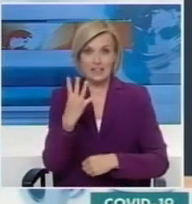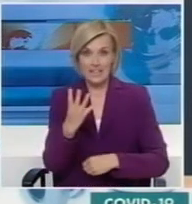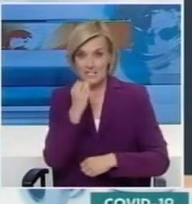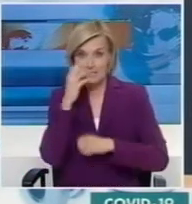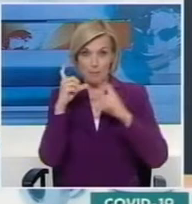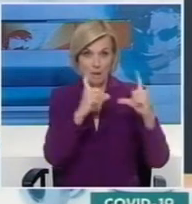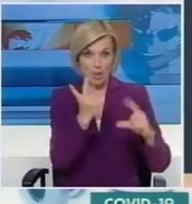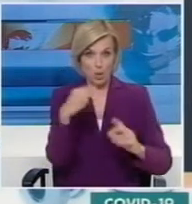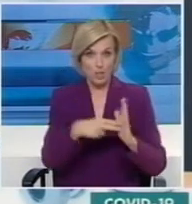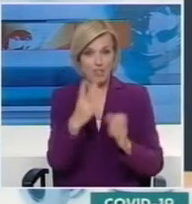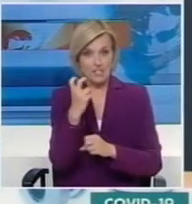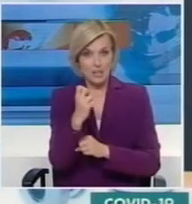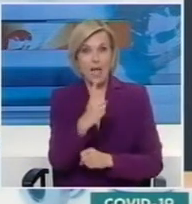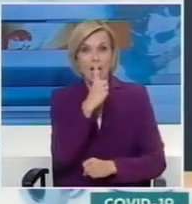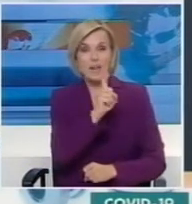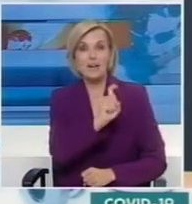του 2020, είχαν καταγραφεί